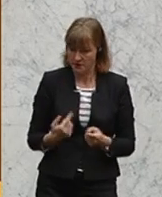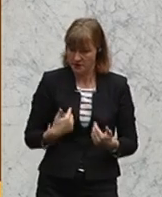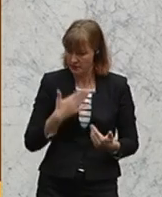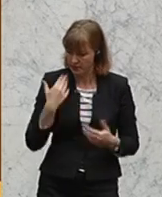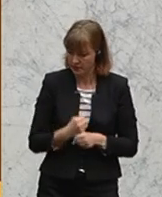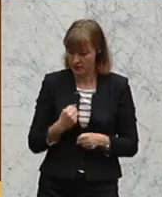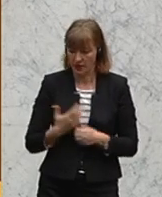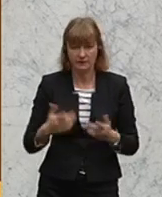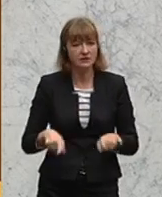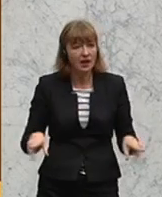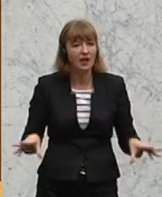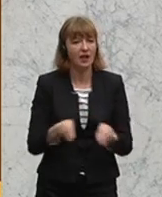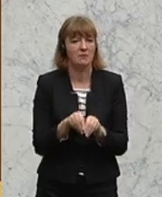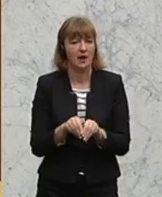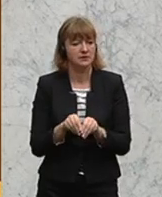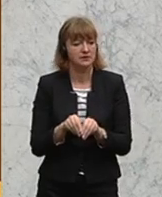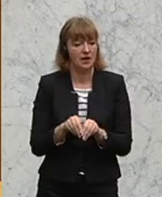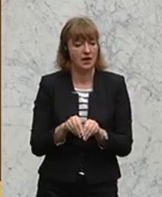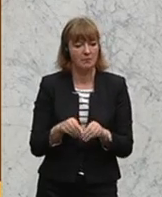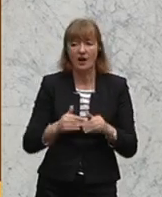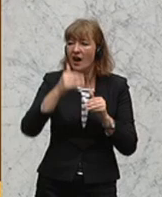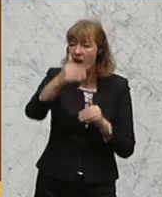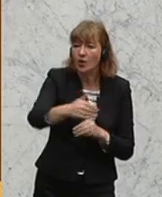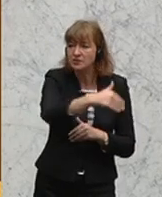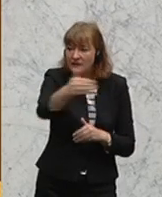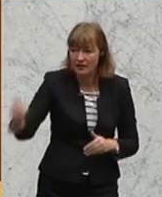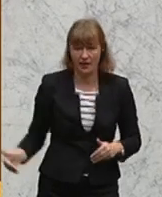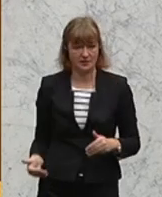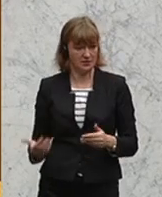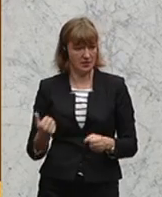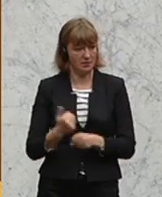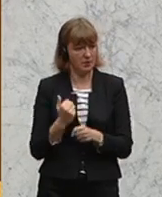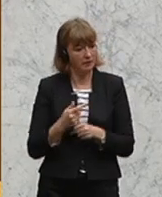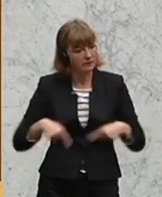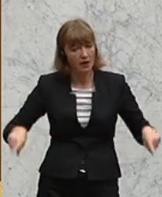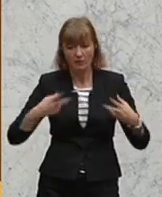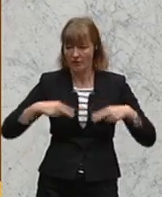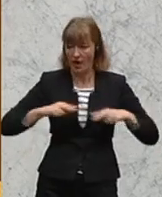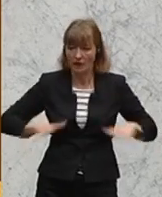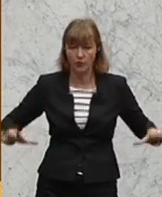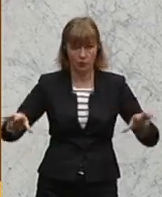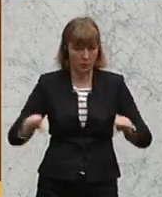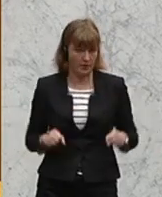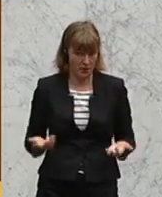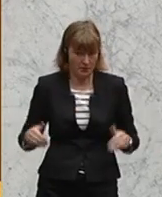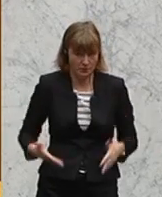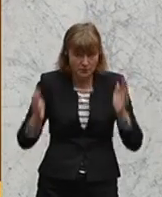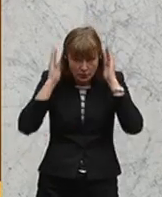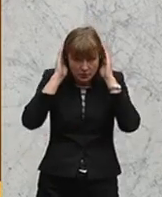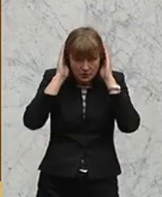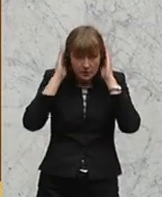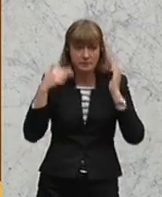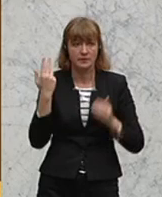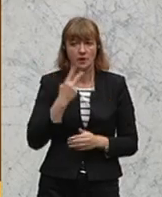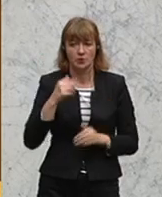haben, hier auch gemeinsam an die Außengrenze zu gehen und hier auch gemeinsam Verantwortung zu übernehmen. Wir müssen